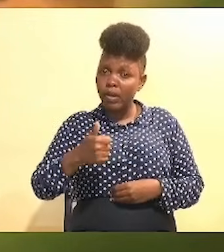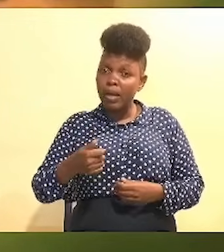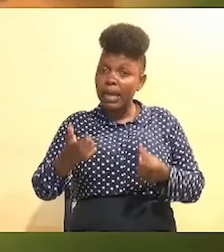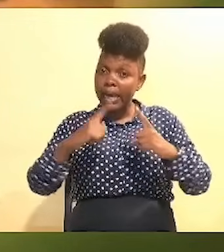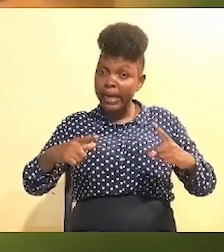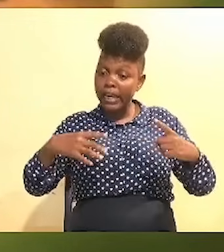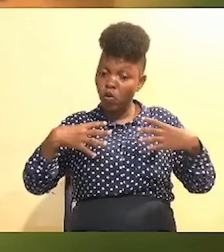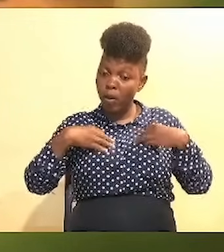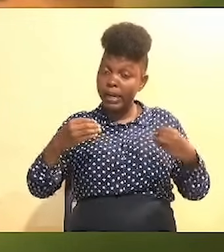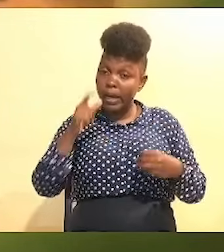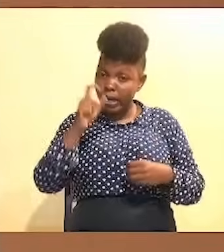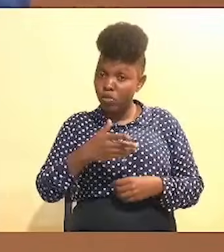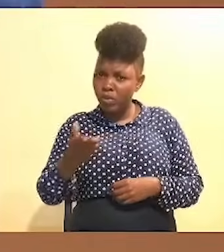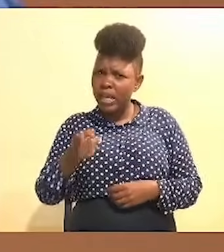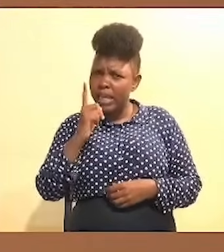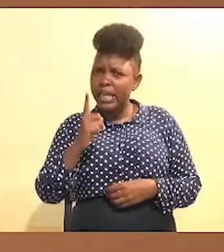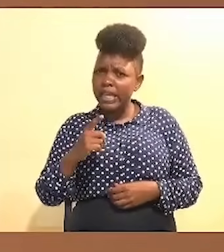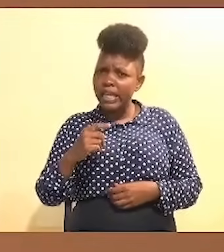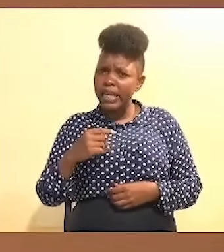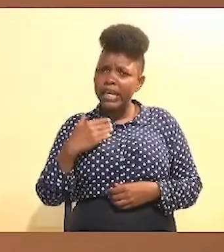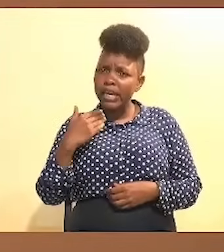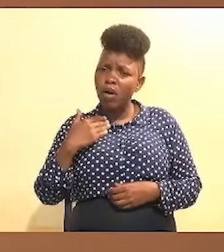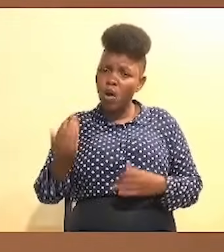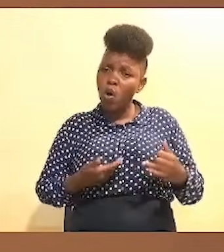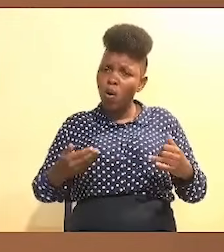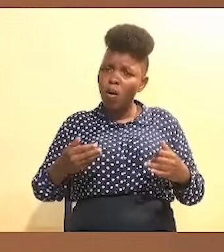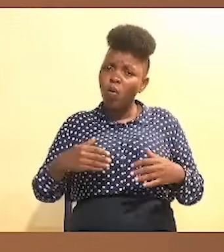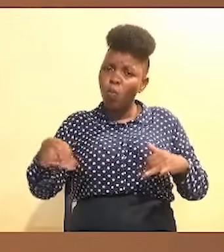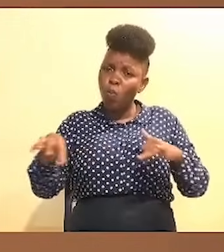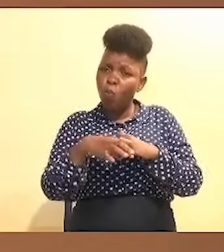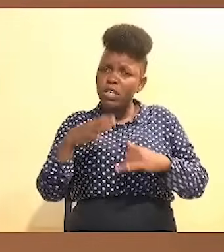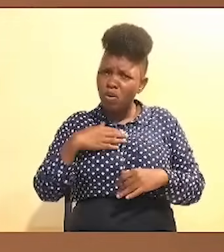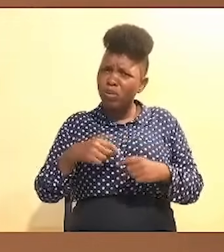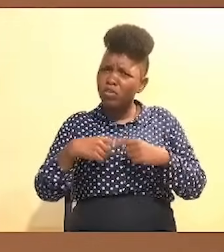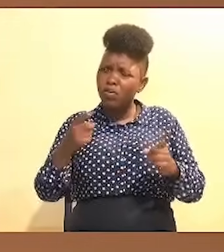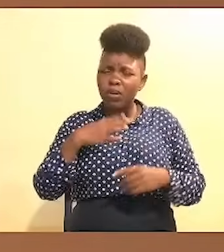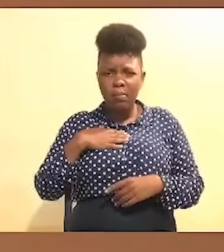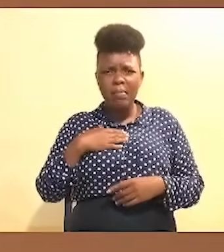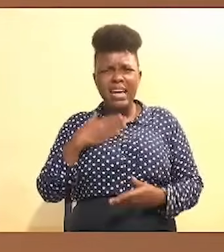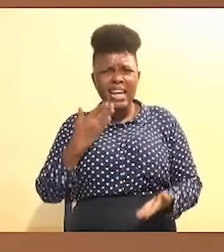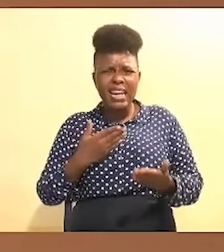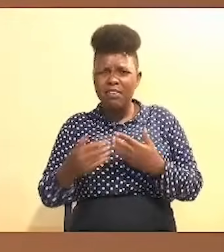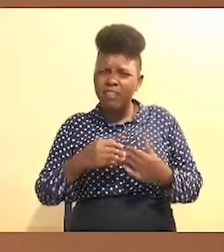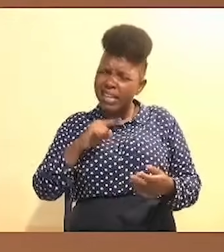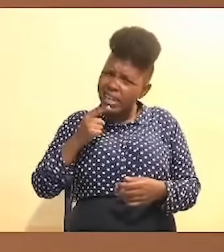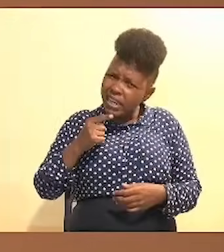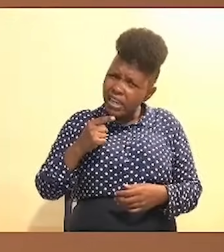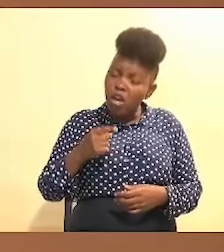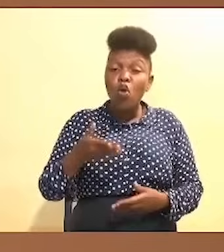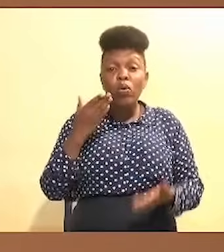mwingine. Ikiwa mwenzi wangu ni tofauti na mimi, nifanye nini? Yaani kuna namna ambavyo wewe unajisikia